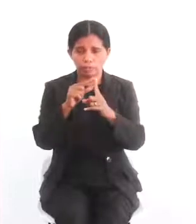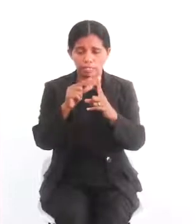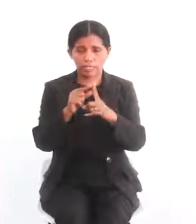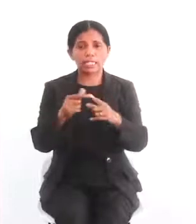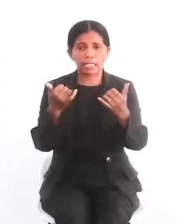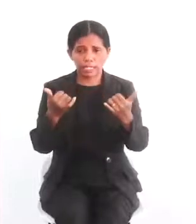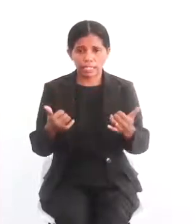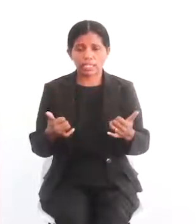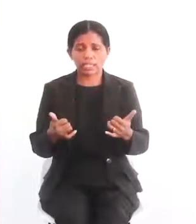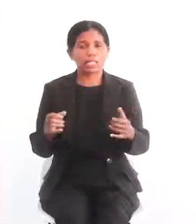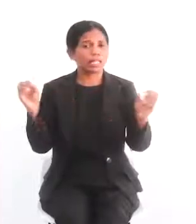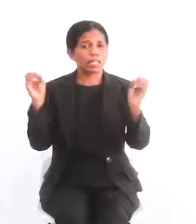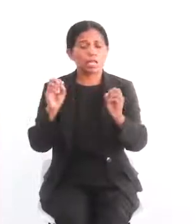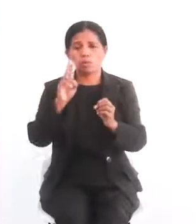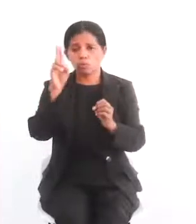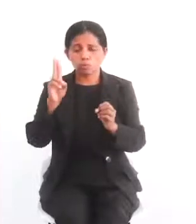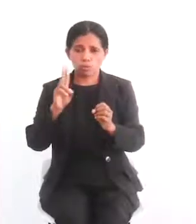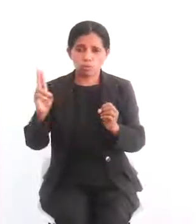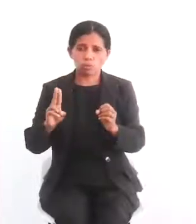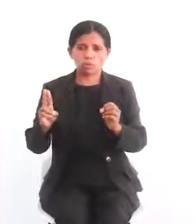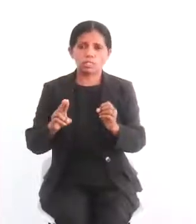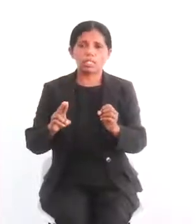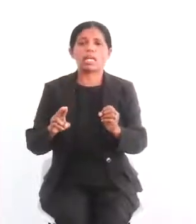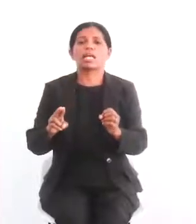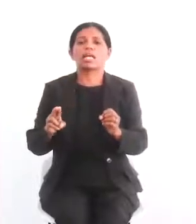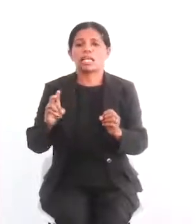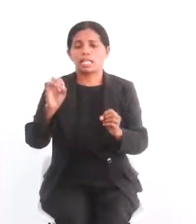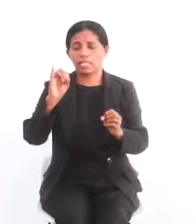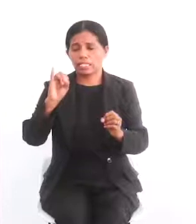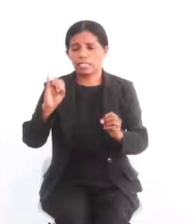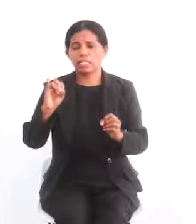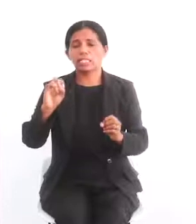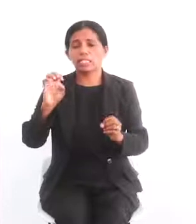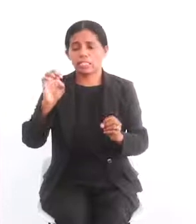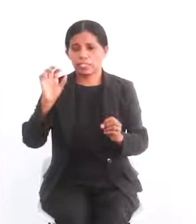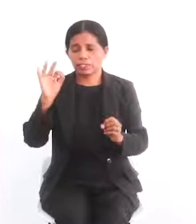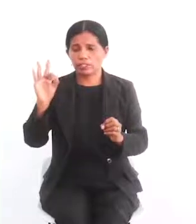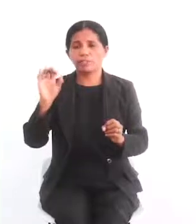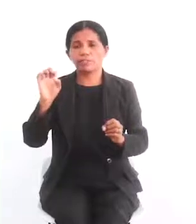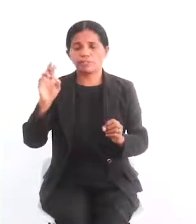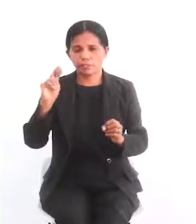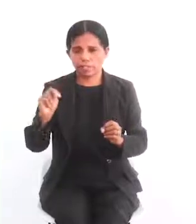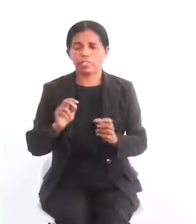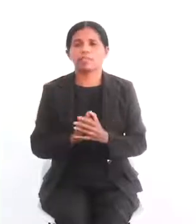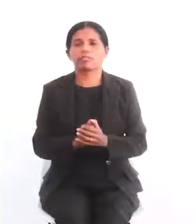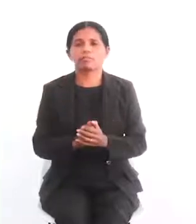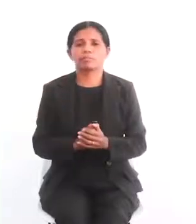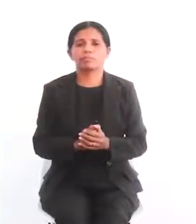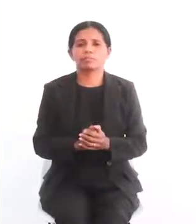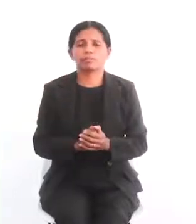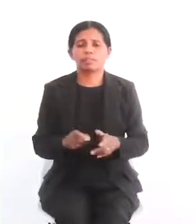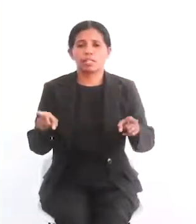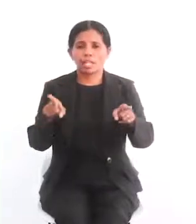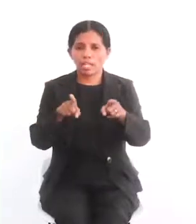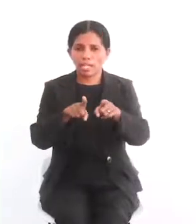deit, la uza ifen. Alin sira, hau fuhatene tang katak, lefuan dobradu la uza ifen.